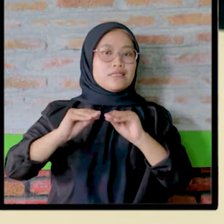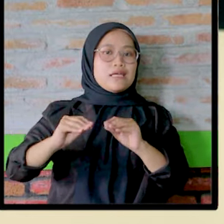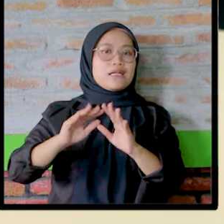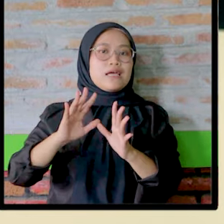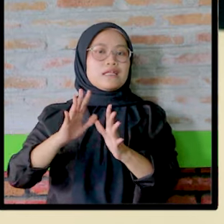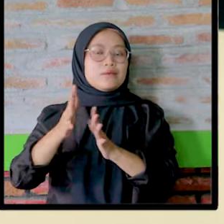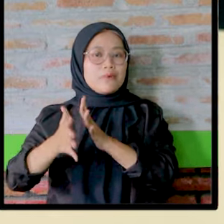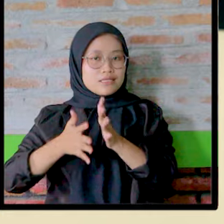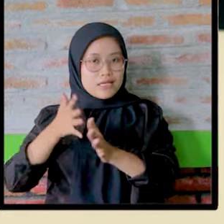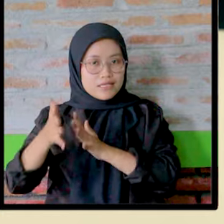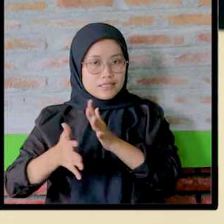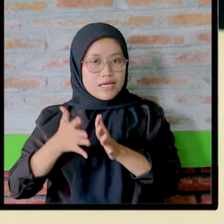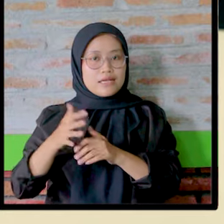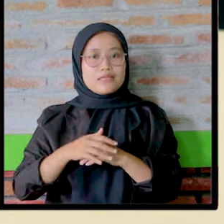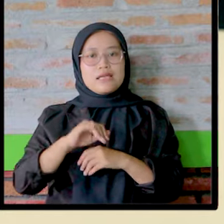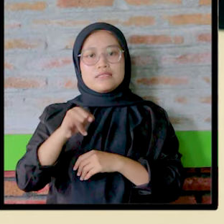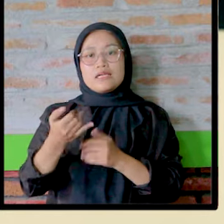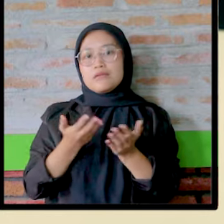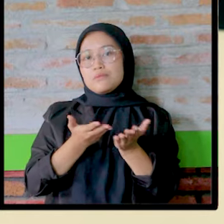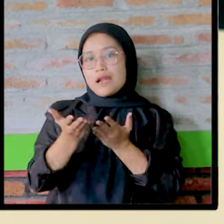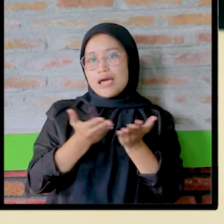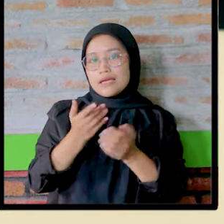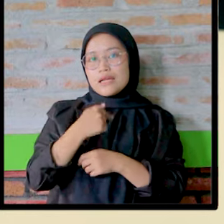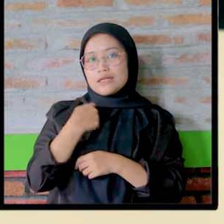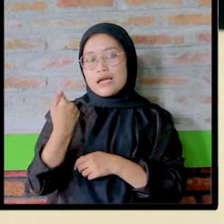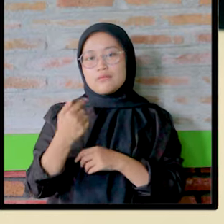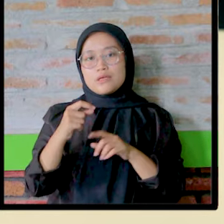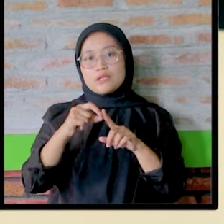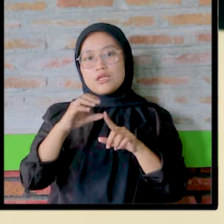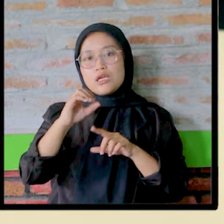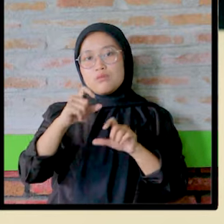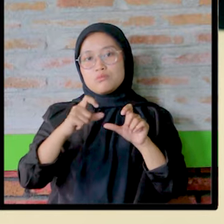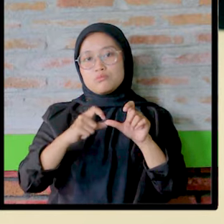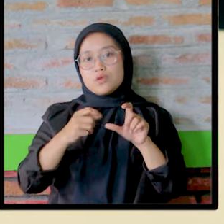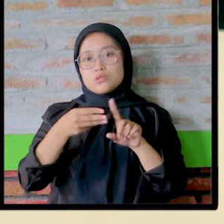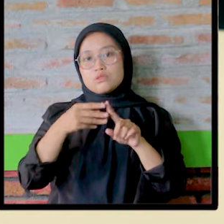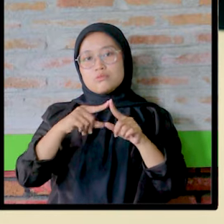pelayanan kami yang di pos bakum